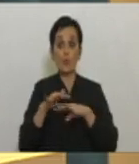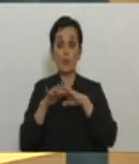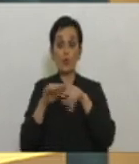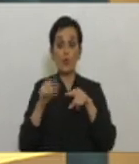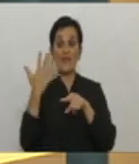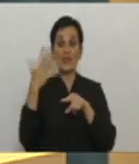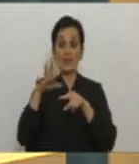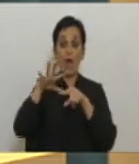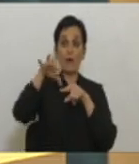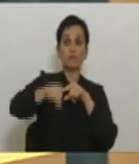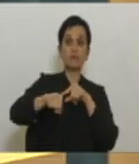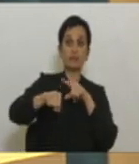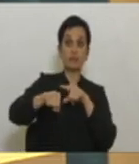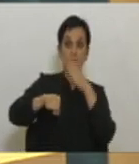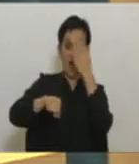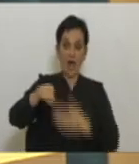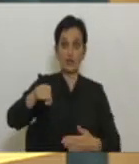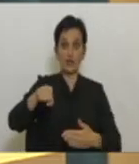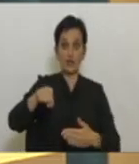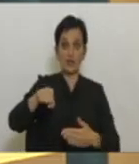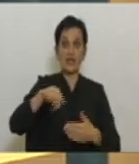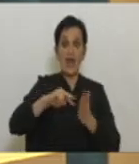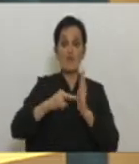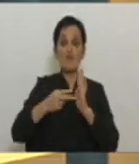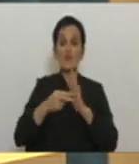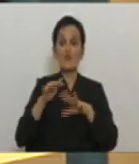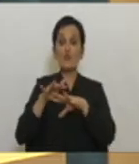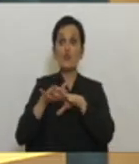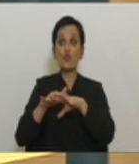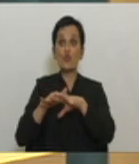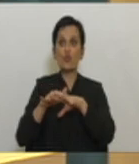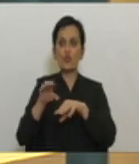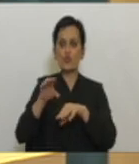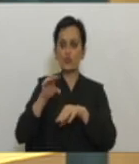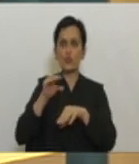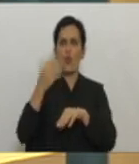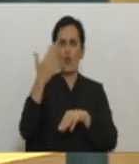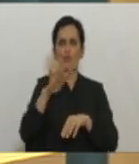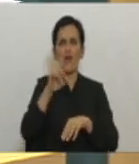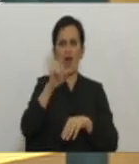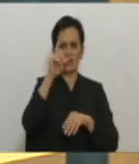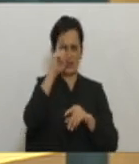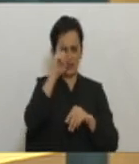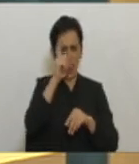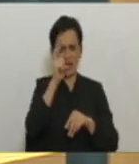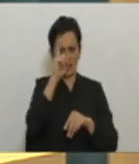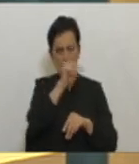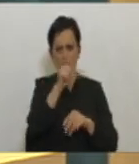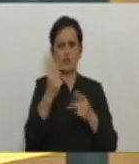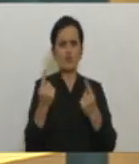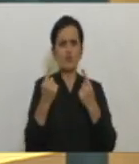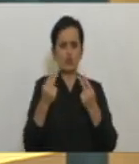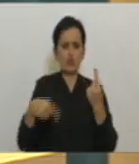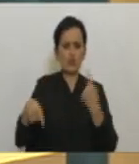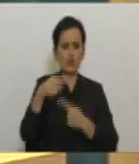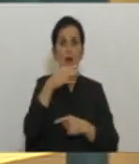ხელი წაუწდებოდა, იქ აჭრიდით იმ ხელს, მაგრამ ბიუჯეტიდან უკვე ერთი მაქსიმუმ 100 კაცი აკეთებდა დიდ ფულს და იმ ფულით დღეს